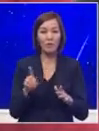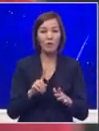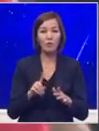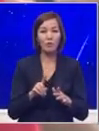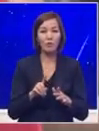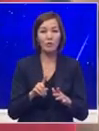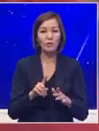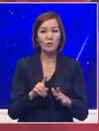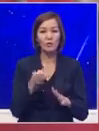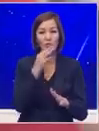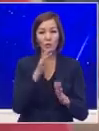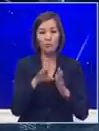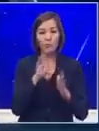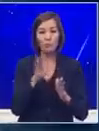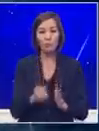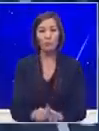то что они будут внеочередными